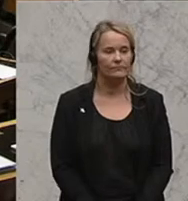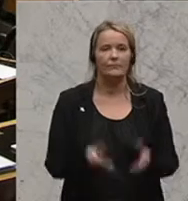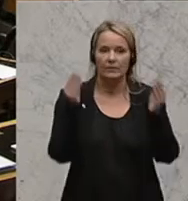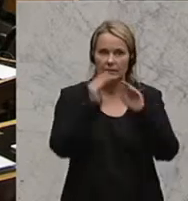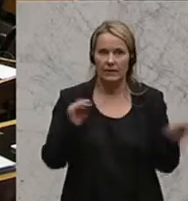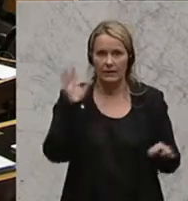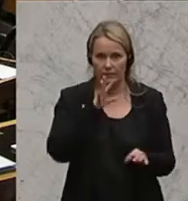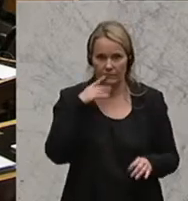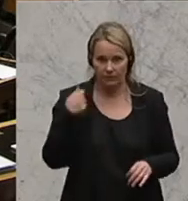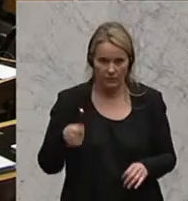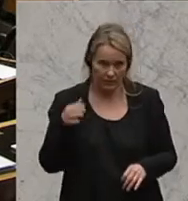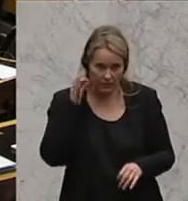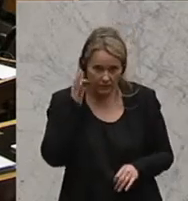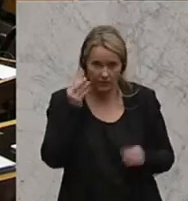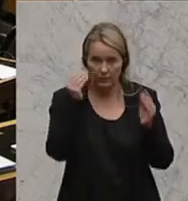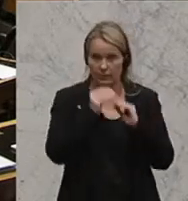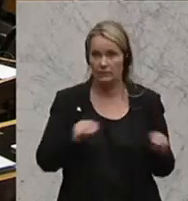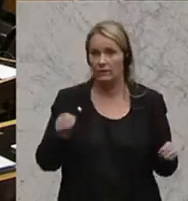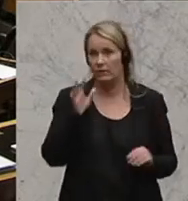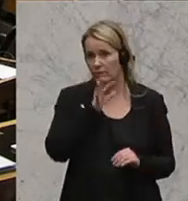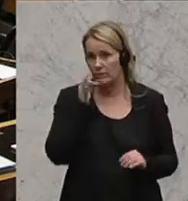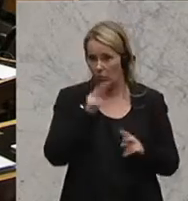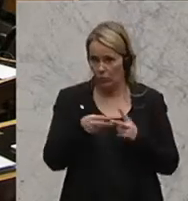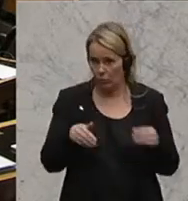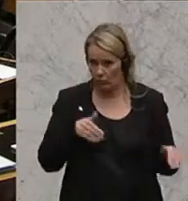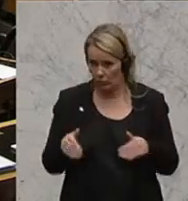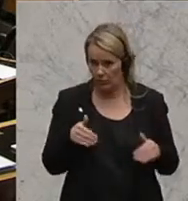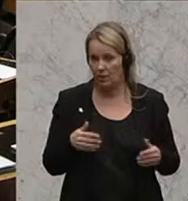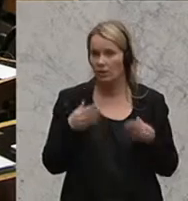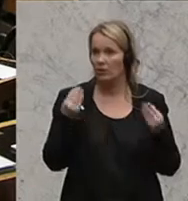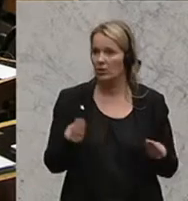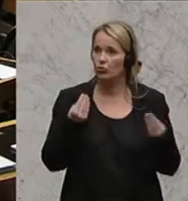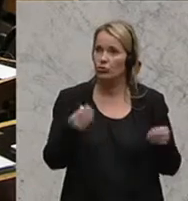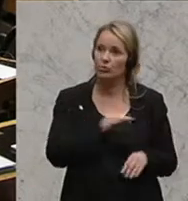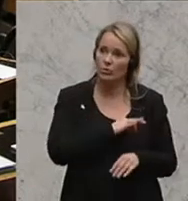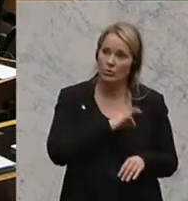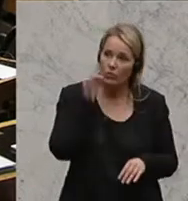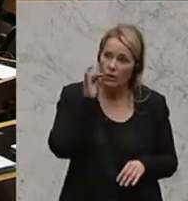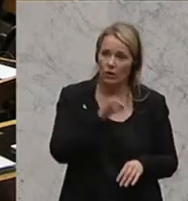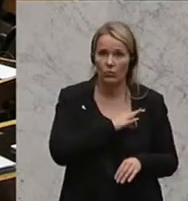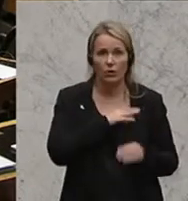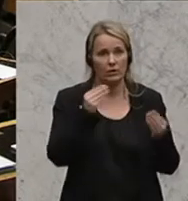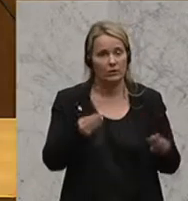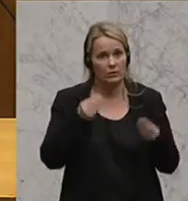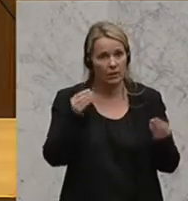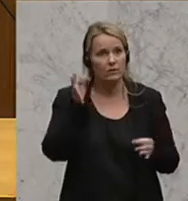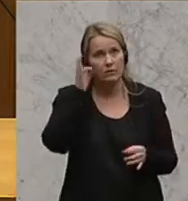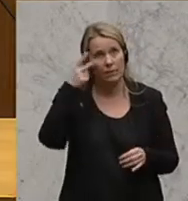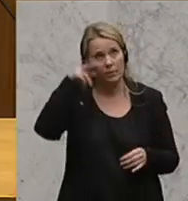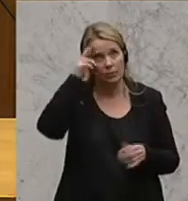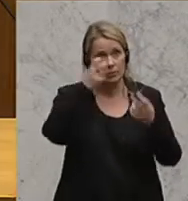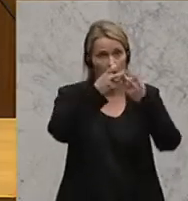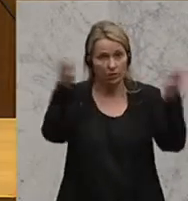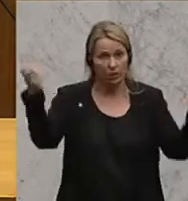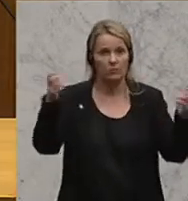Sehr geehrte Frau Präsidentin, sehr geehrte Frau Bundesministerin, geschätzte Kolleginnen und Kollegen, sehr geehrte Damen und Herren auf der Galerie und vor